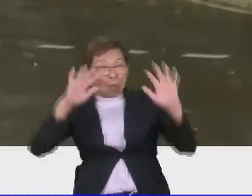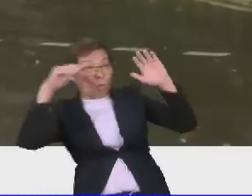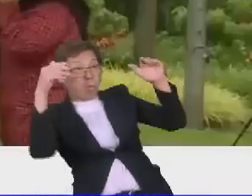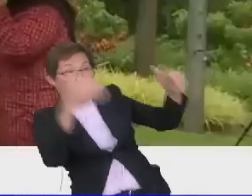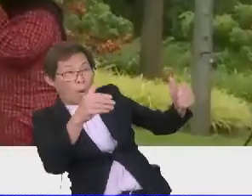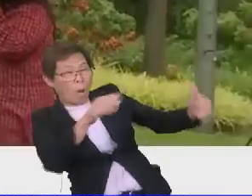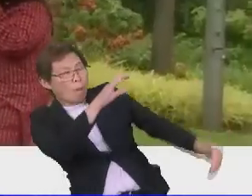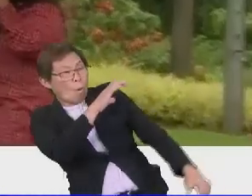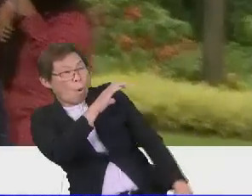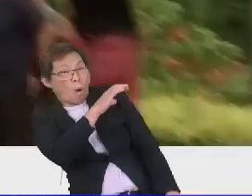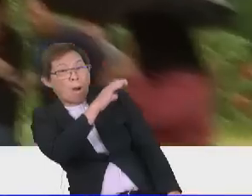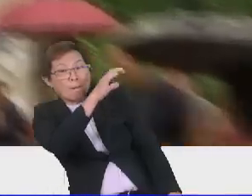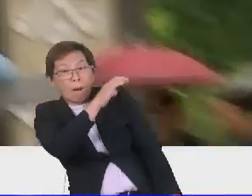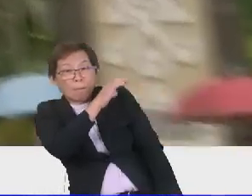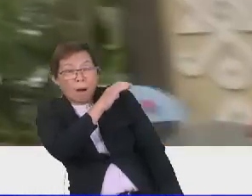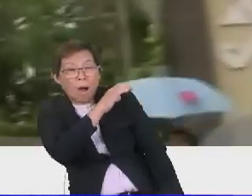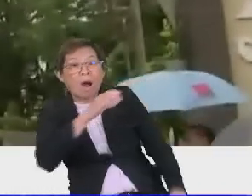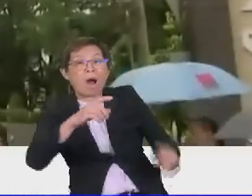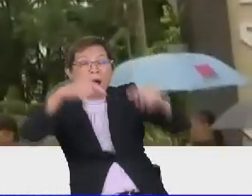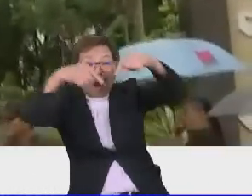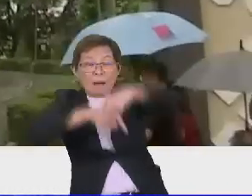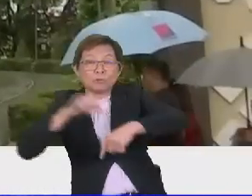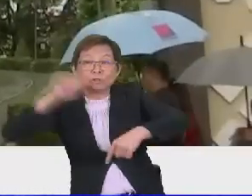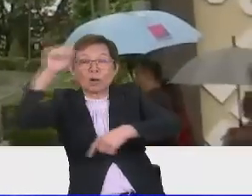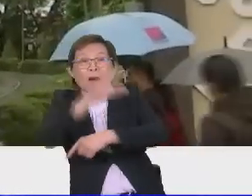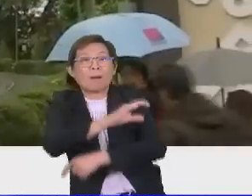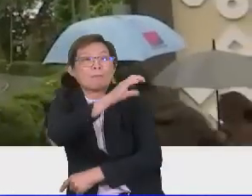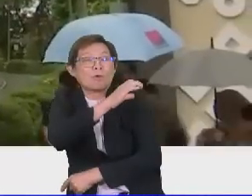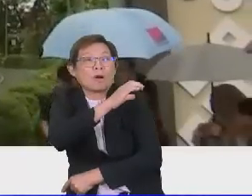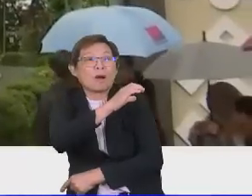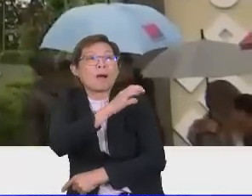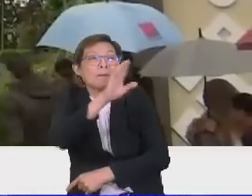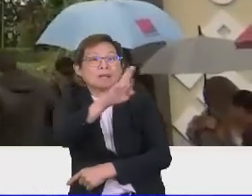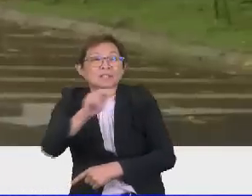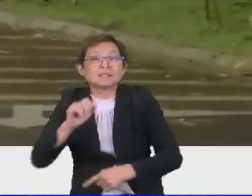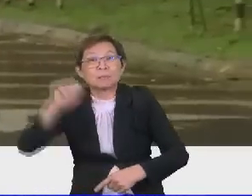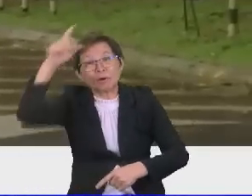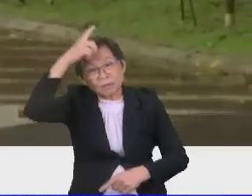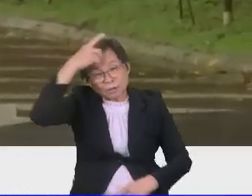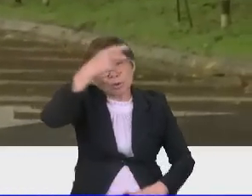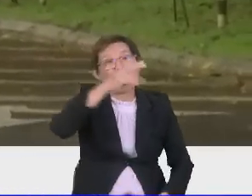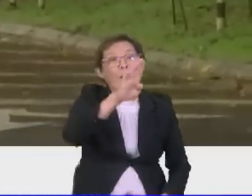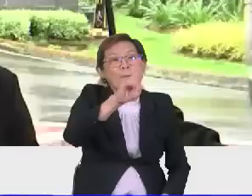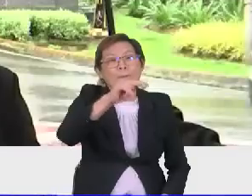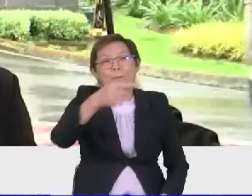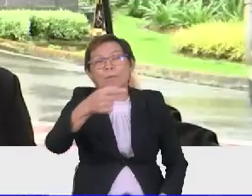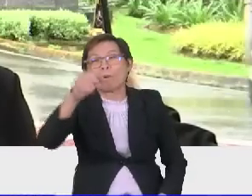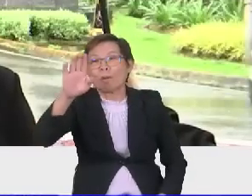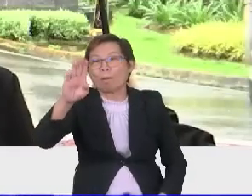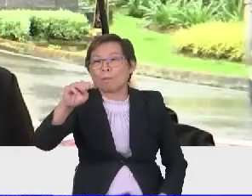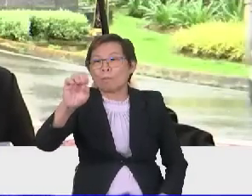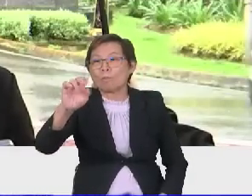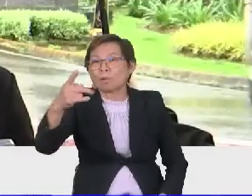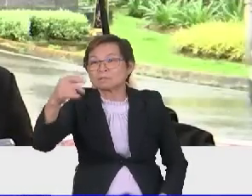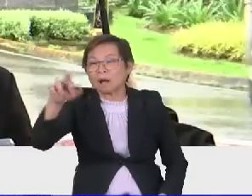apabila pengurus Sabah yang juga pengurus si barisan nasional Sabang Datuk selimpang lima taradin mengumumkan